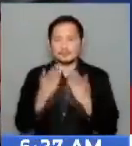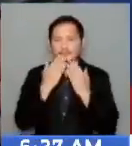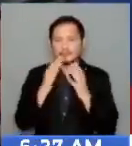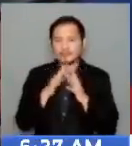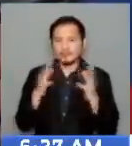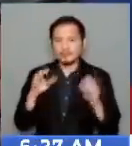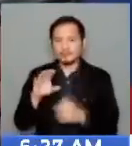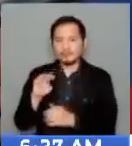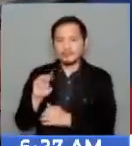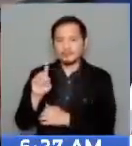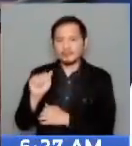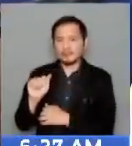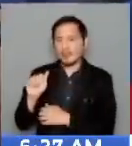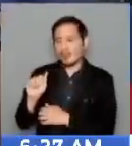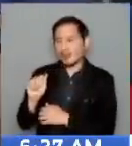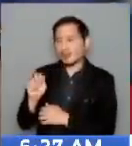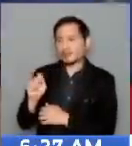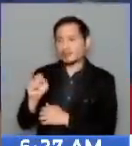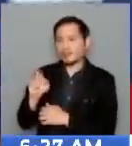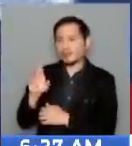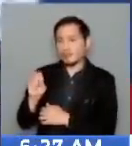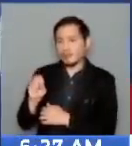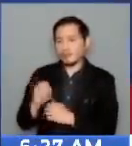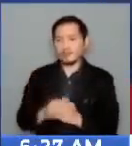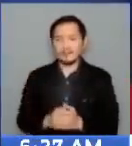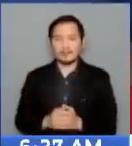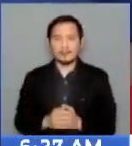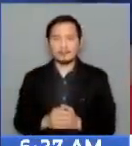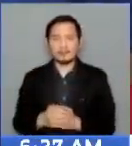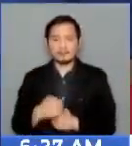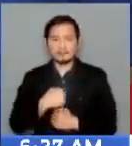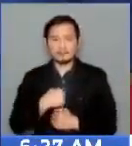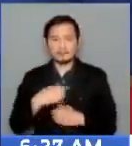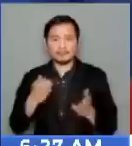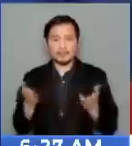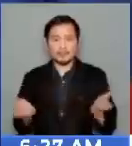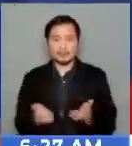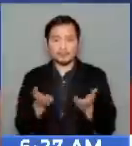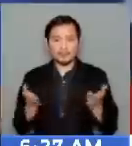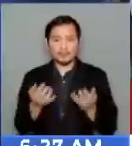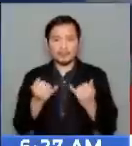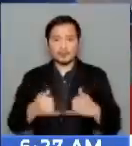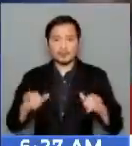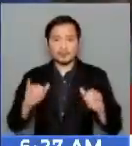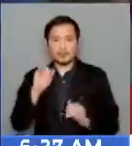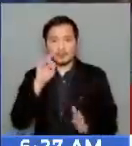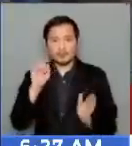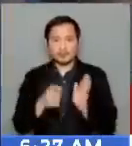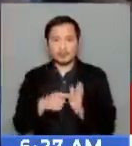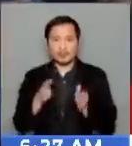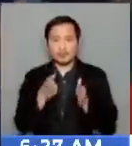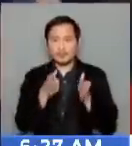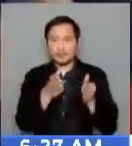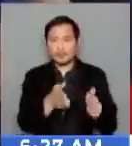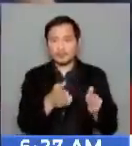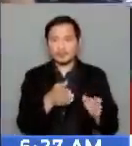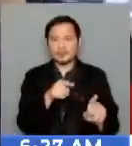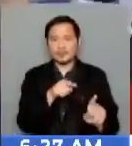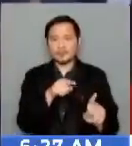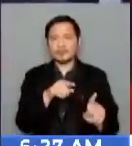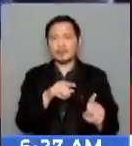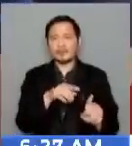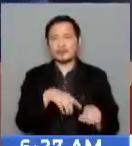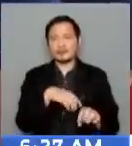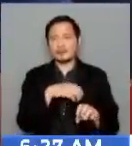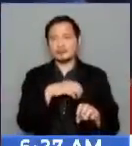Artes. At igan ngayon ay nandito pa rin, nadadaanan na pa lamang itong isang lane ng Kamuning flyover southbound maging yung bus lane. Pero mula